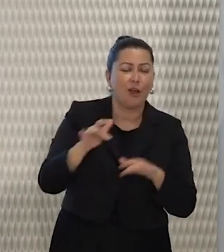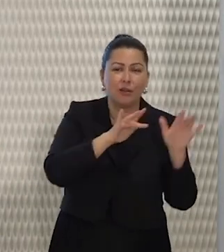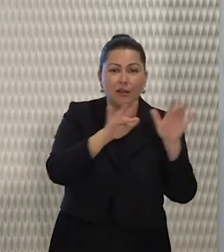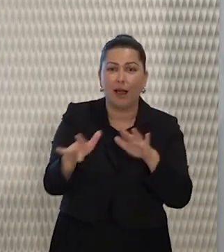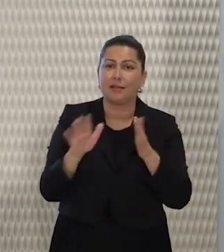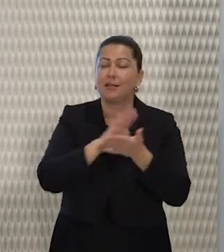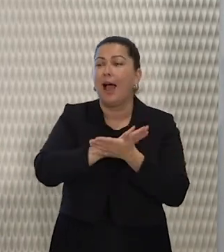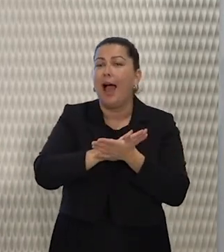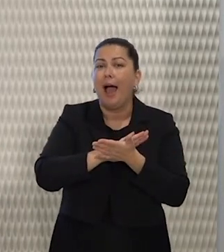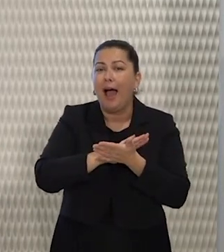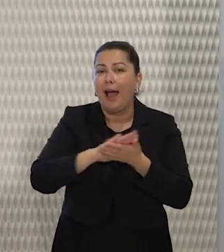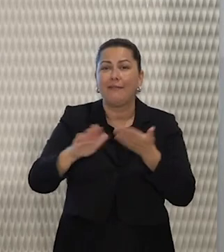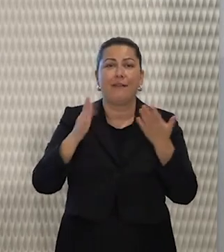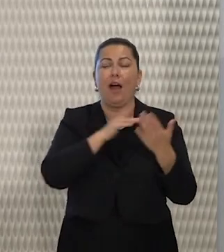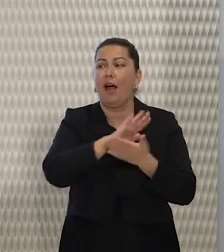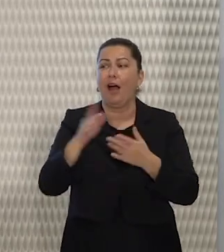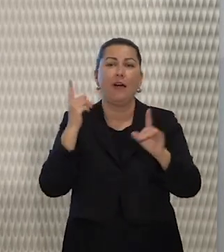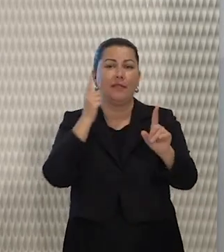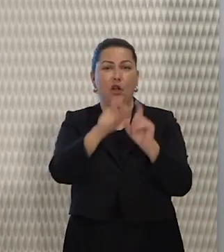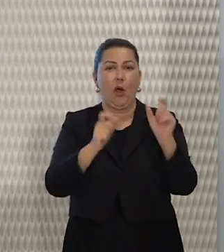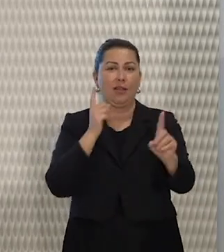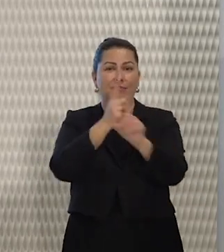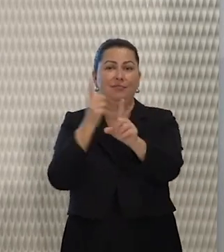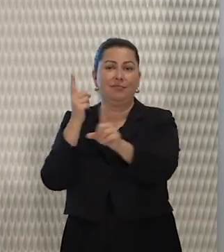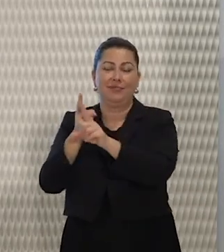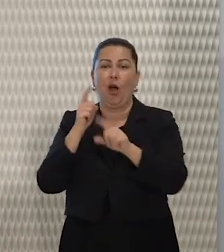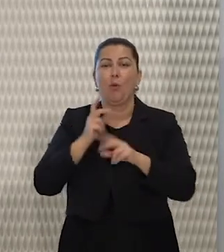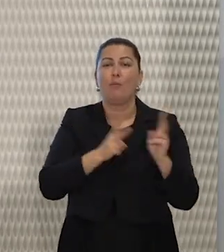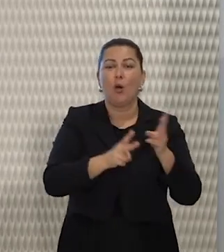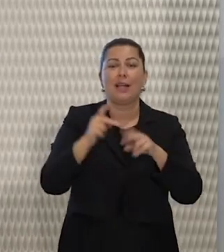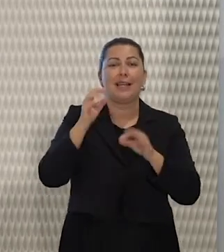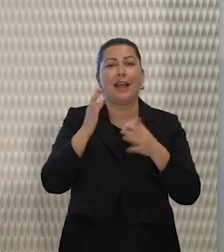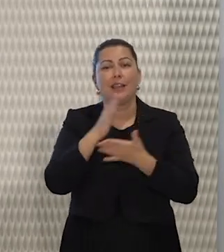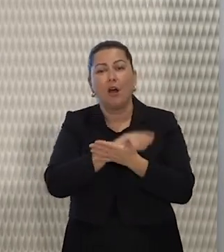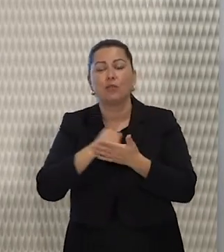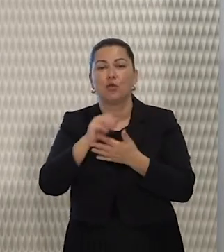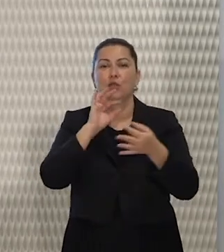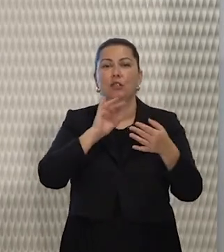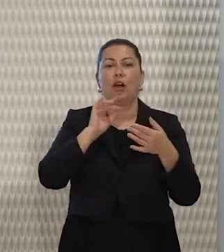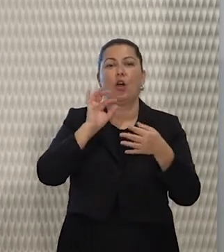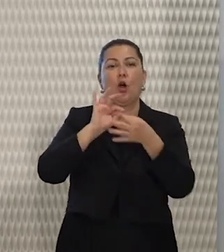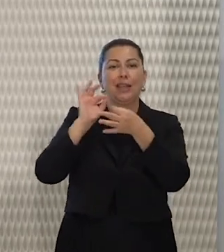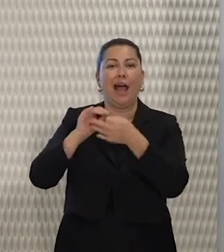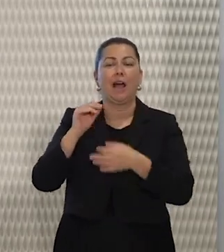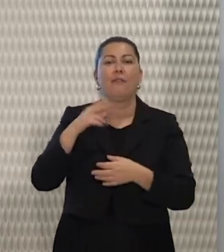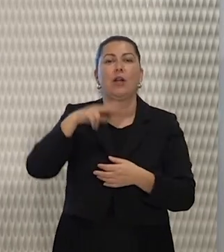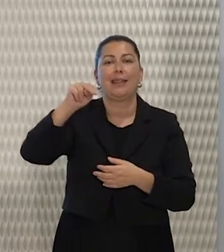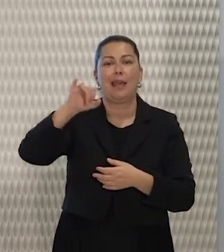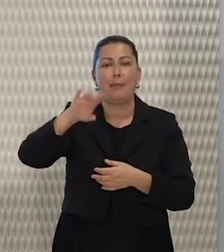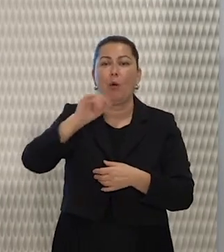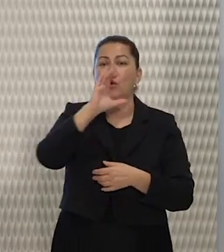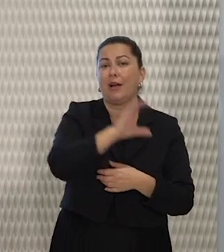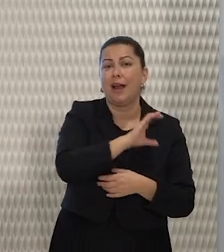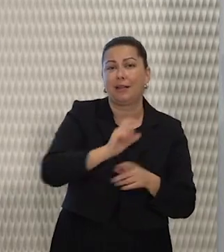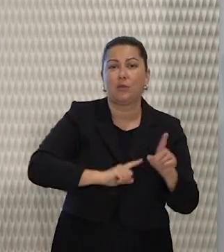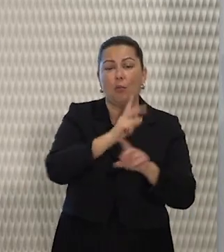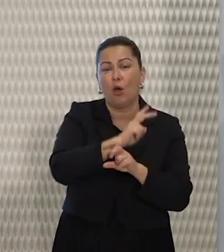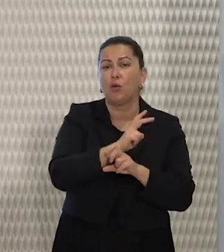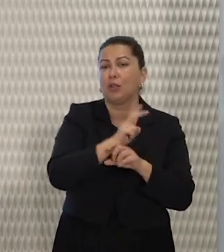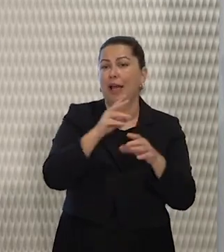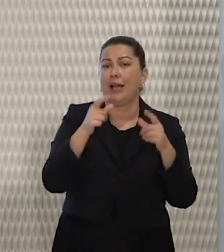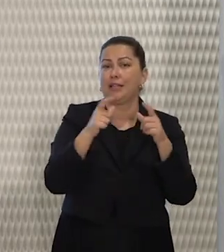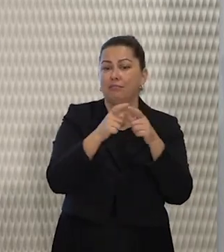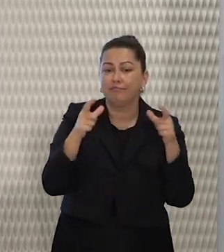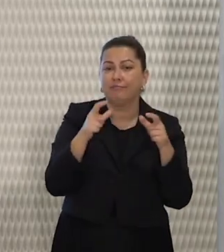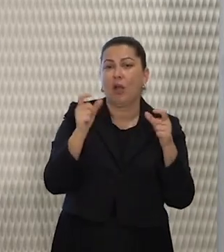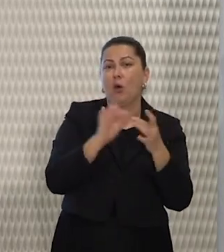müssen, ist auf die Damen und Herren zugehen. Nutzen Sie auch die Möglichkeit, den Kontaktfolder der NEBA und auch von der Caritas Oberösterreich mitzunehmen.